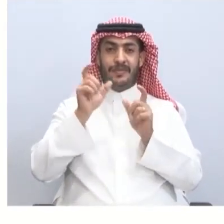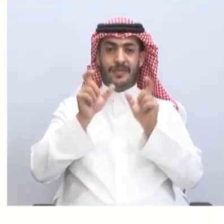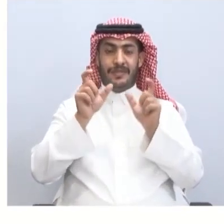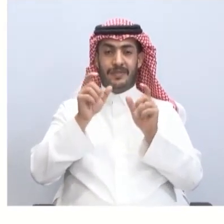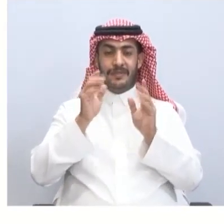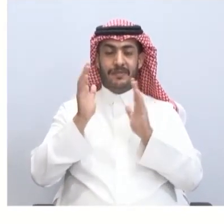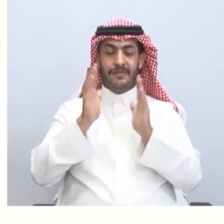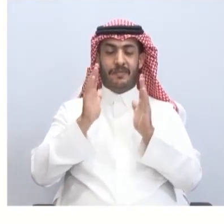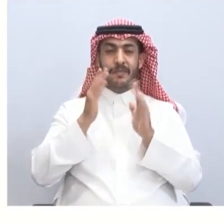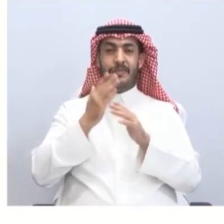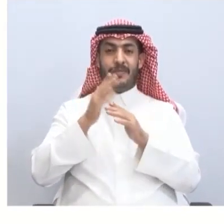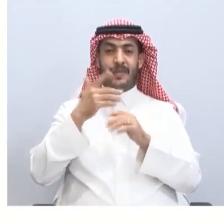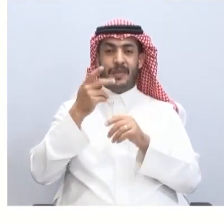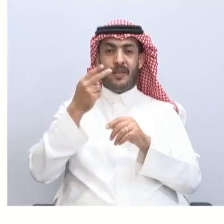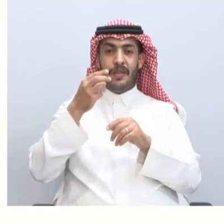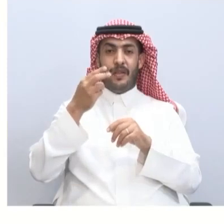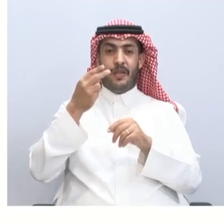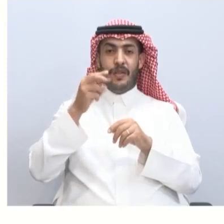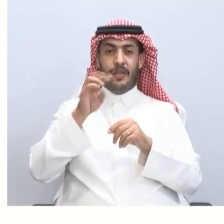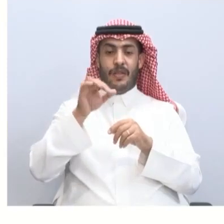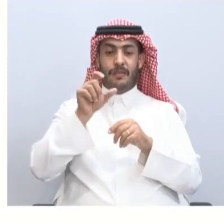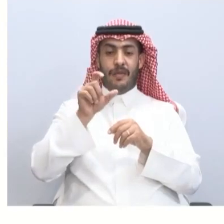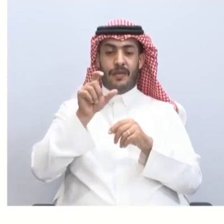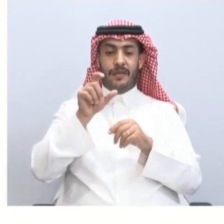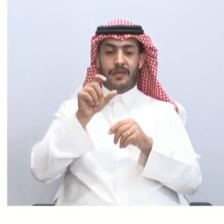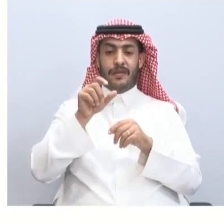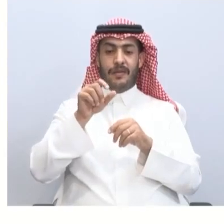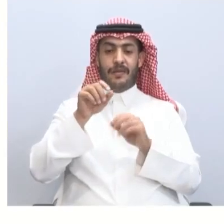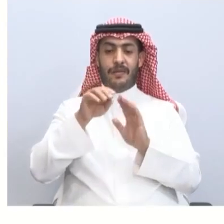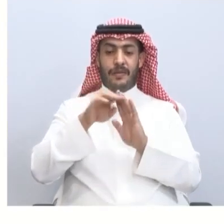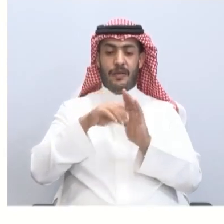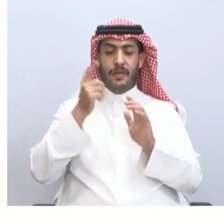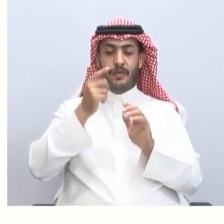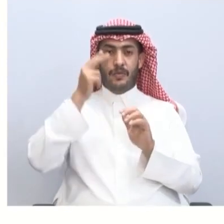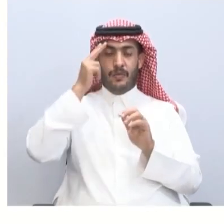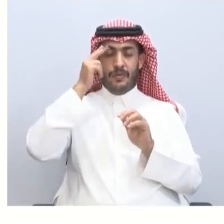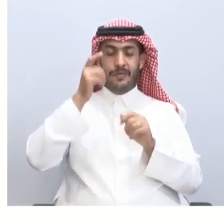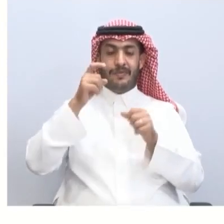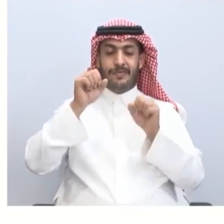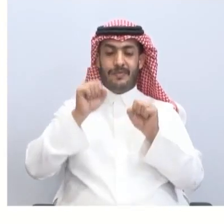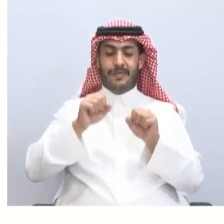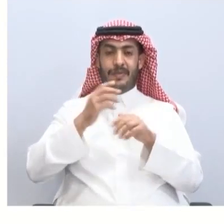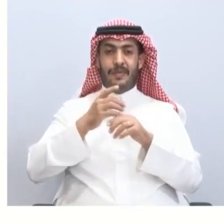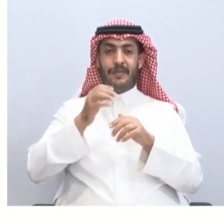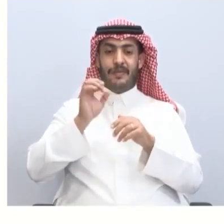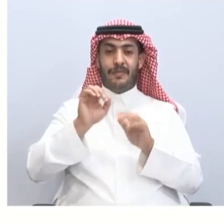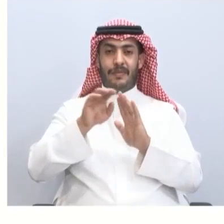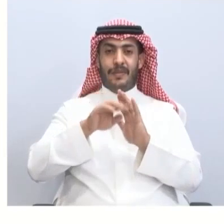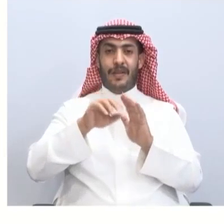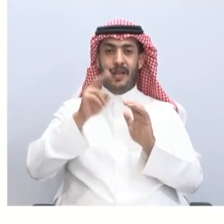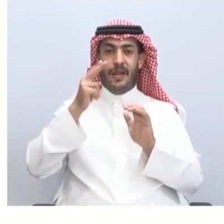بعد انضمام عثمان المضايفي الى الدوله السعوديه وتمركزه في بلده